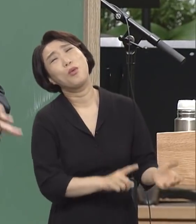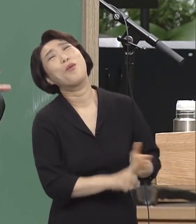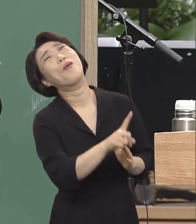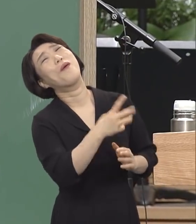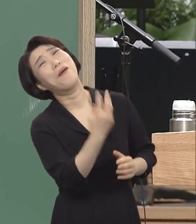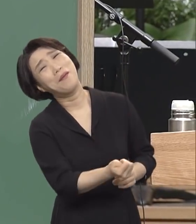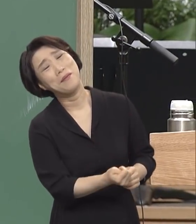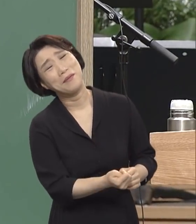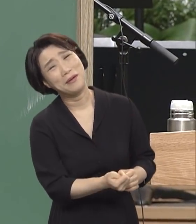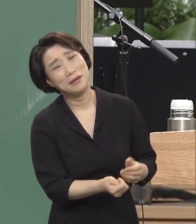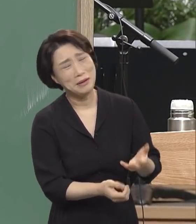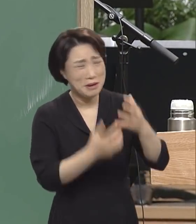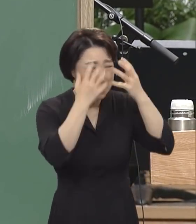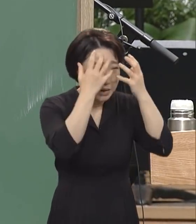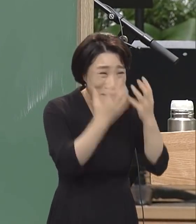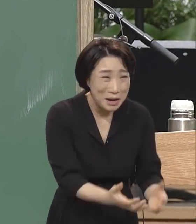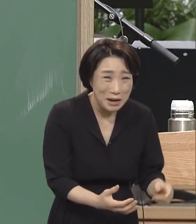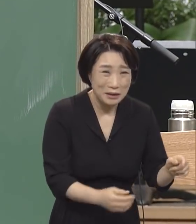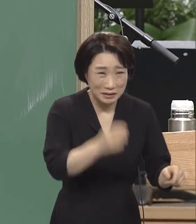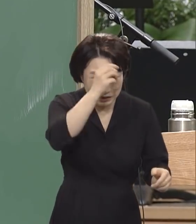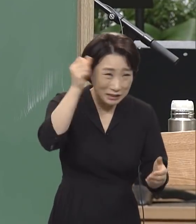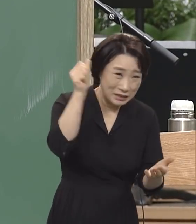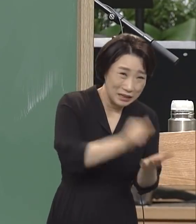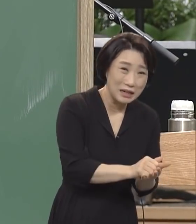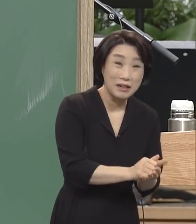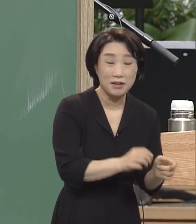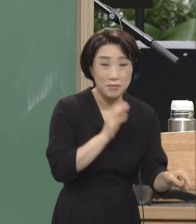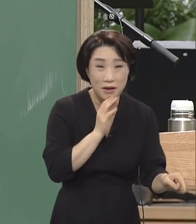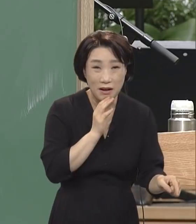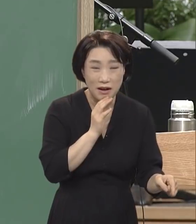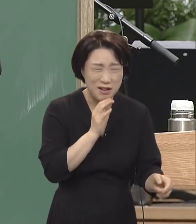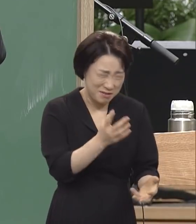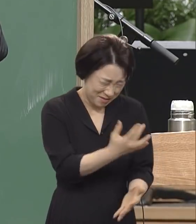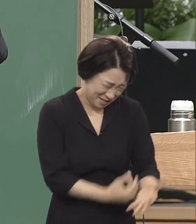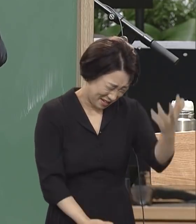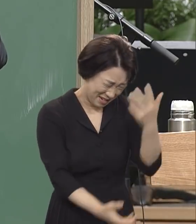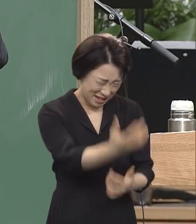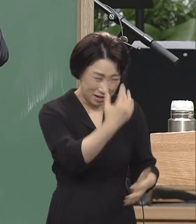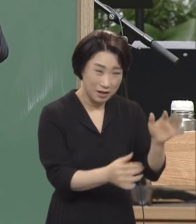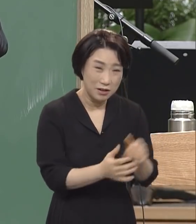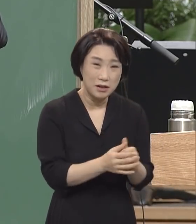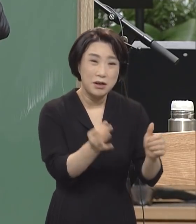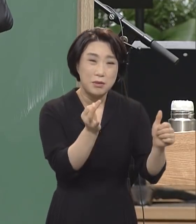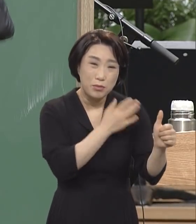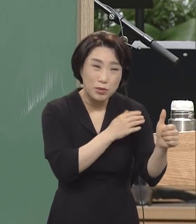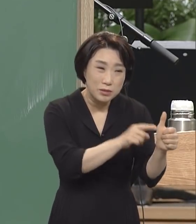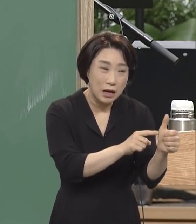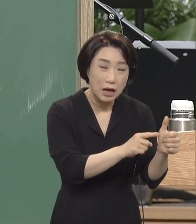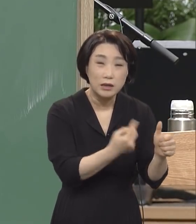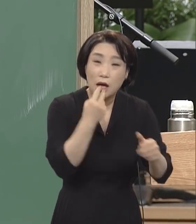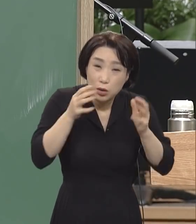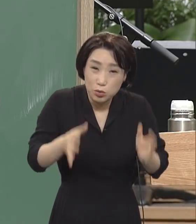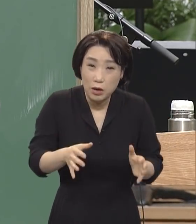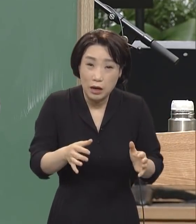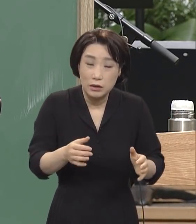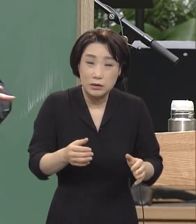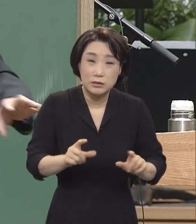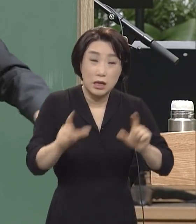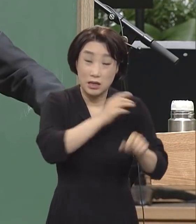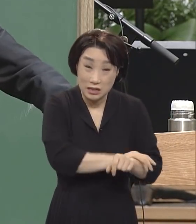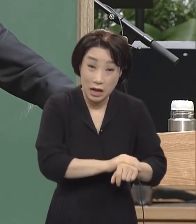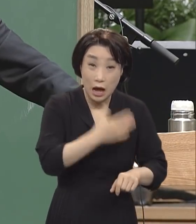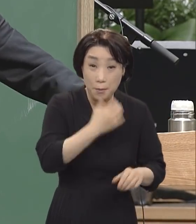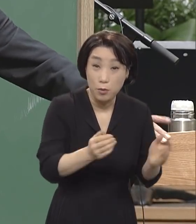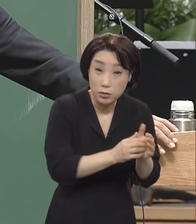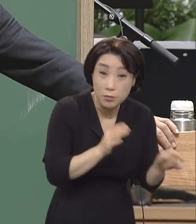어마어마하게 뜨거운 불꽃 가운데서 이 부자가 이 땅에서는 그렇게 잘 살고 행복했는데